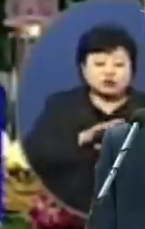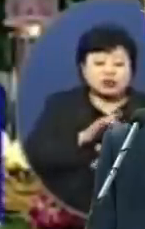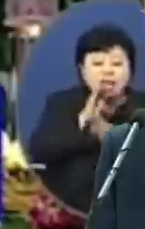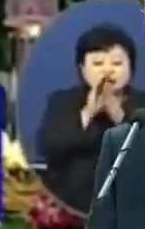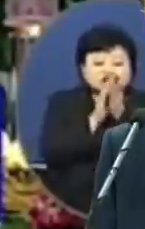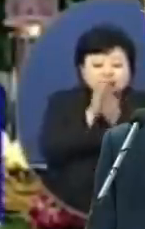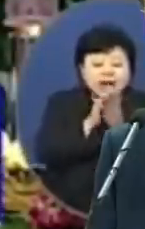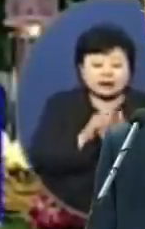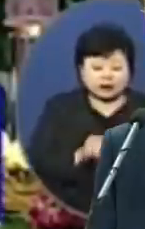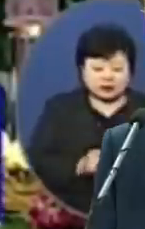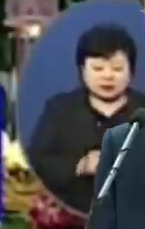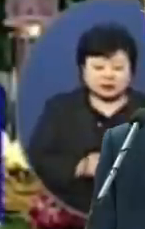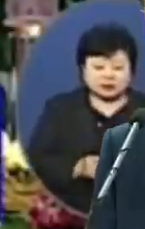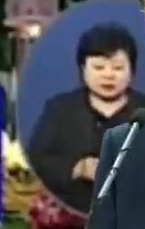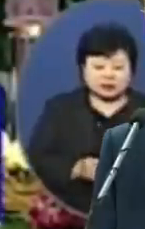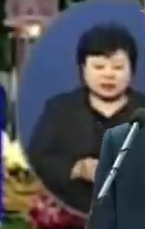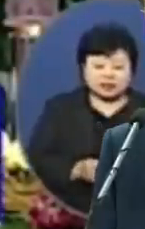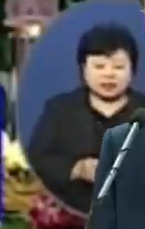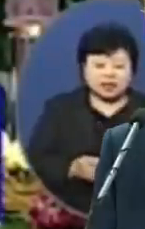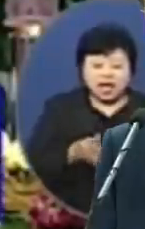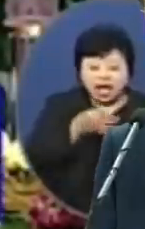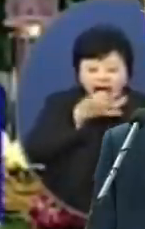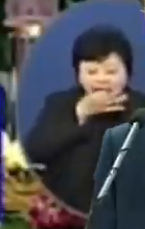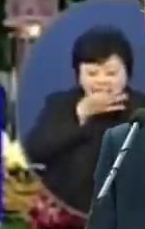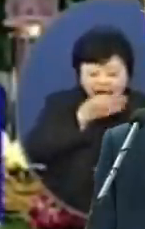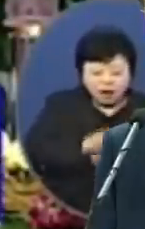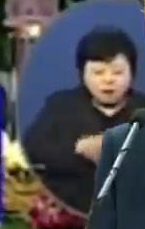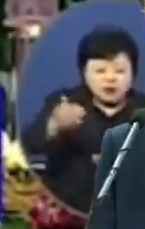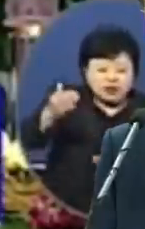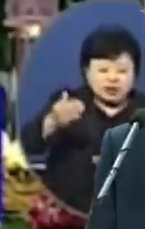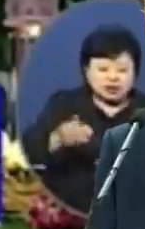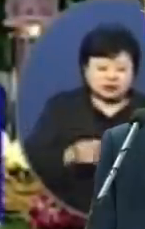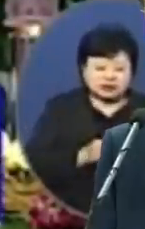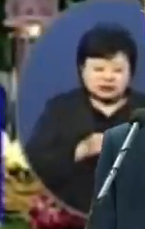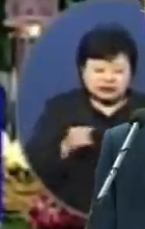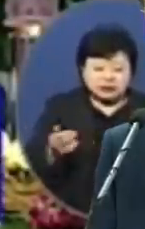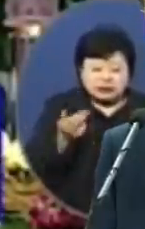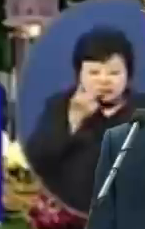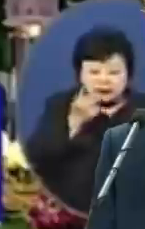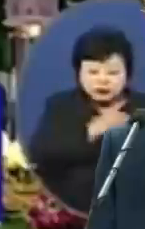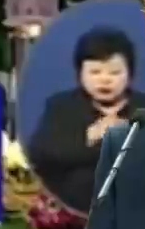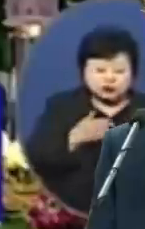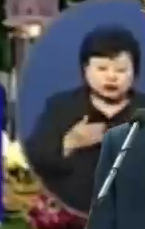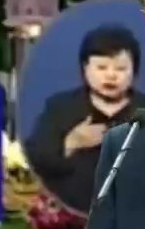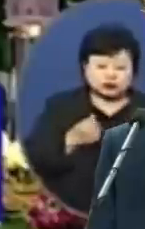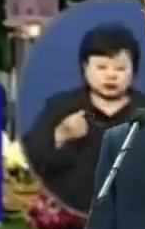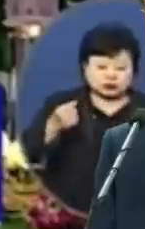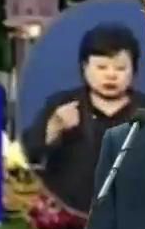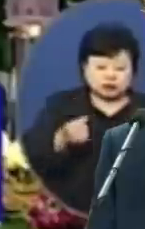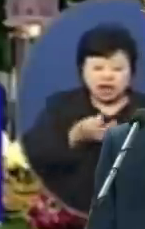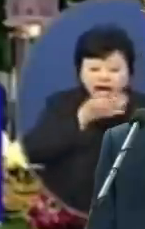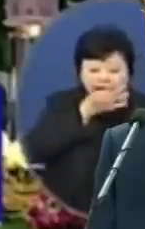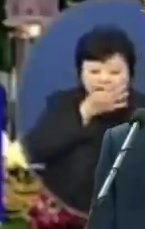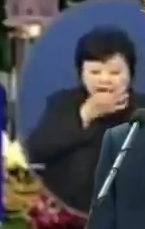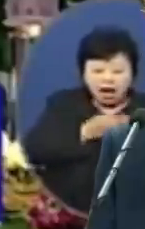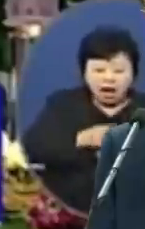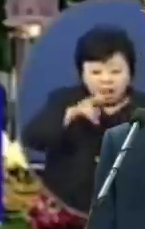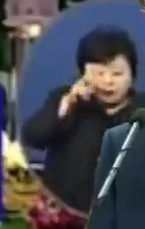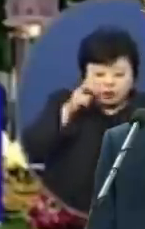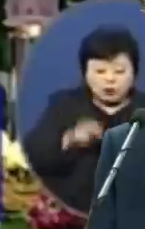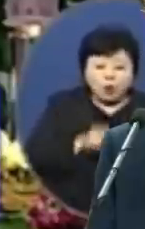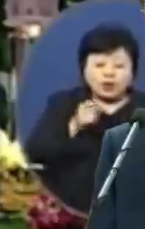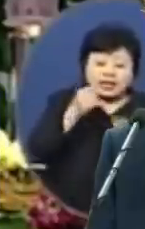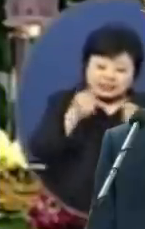모든 탐심을 물리치라 사람의 생명이 그 소유의 넉넉한 데 있지 않다고 말하고 탐욕을 미워하는 자는 장수한다고